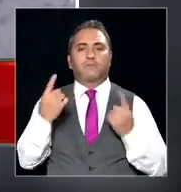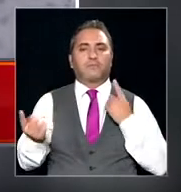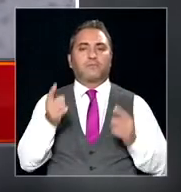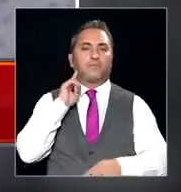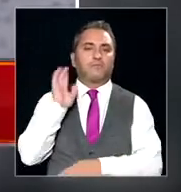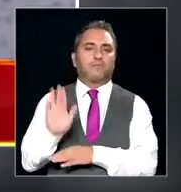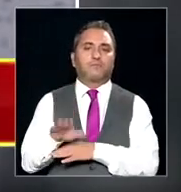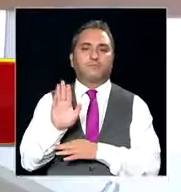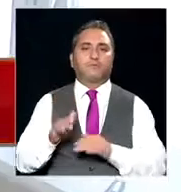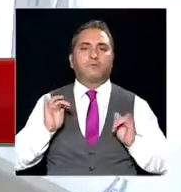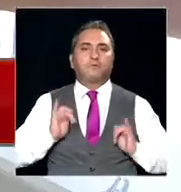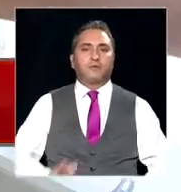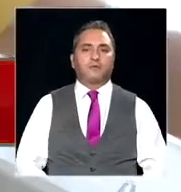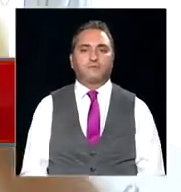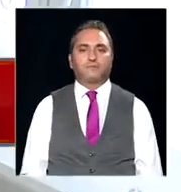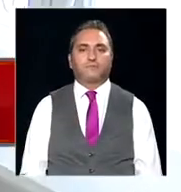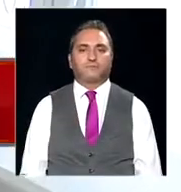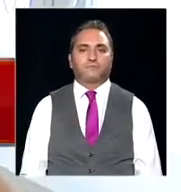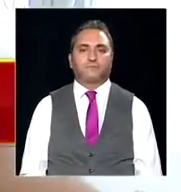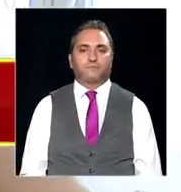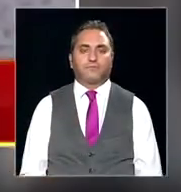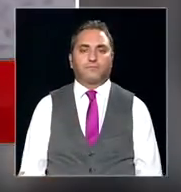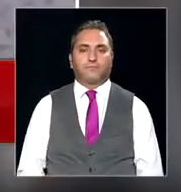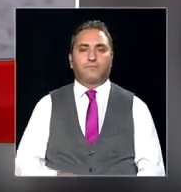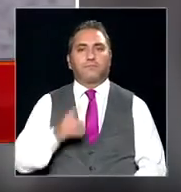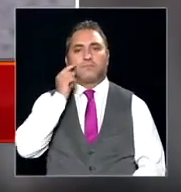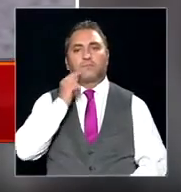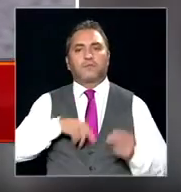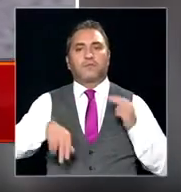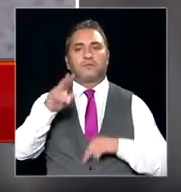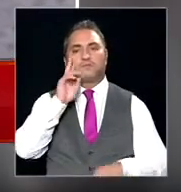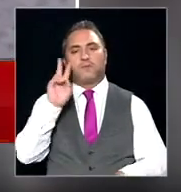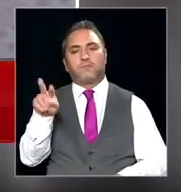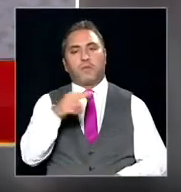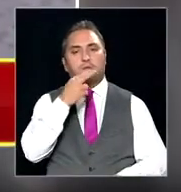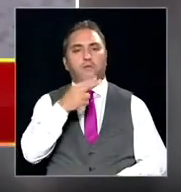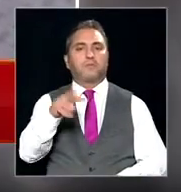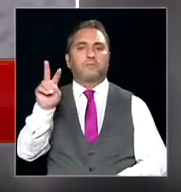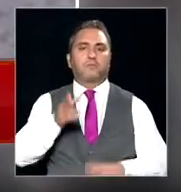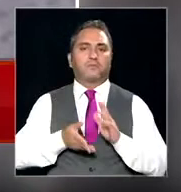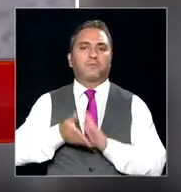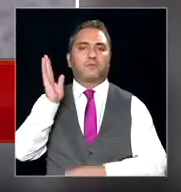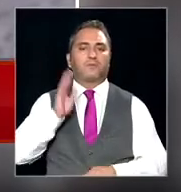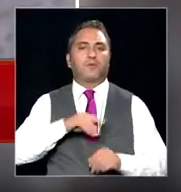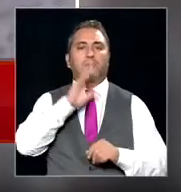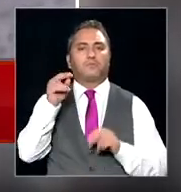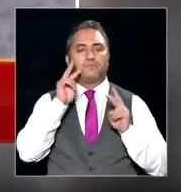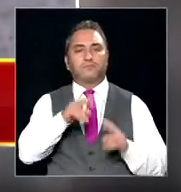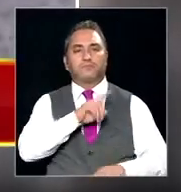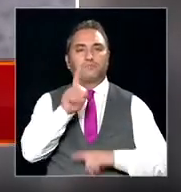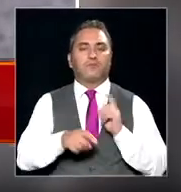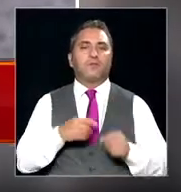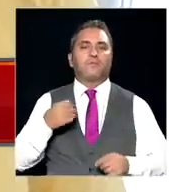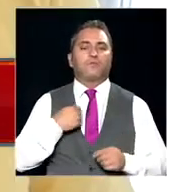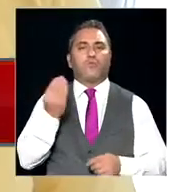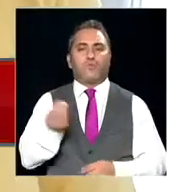aldırış etmediler. Bu bölgede yaşayan insanlar dönüp bakıp kafalarını çevirip gidiyorlar. Bizim gibi ufak ama ihracat odaklı bir